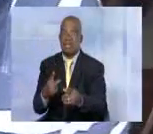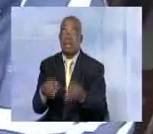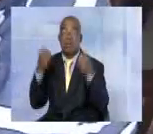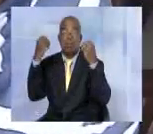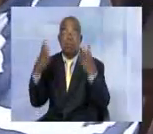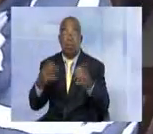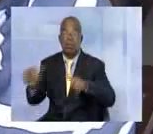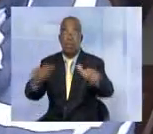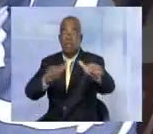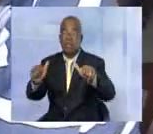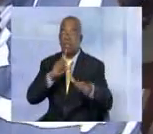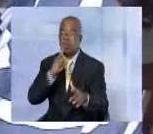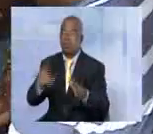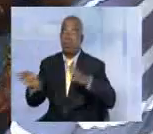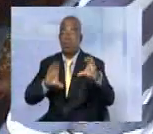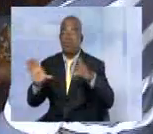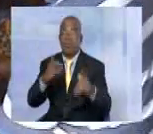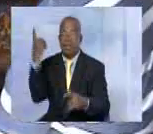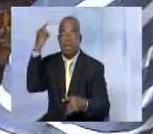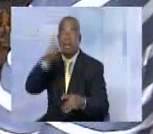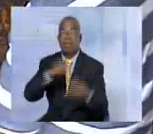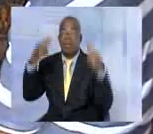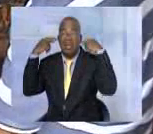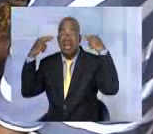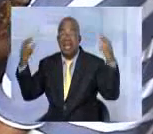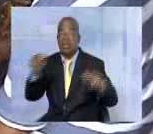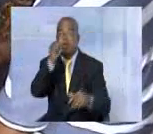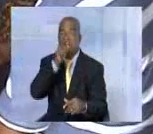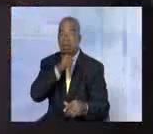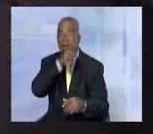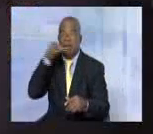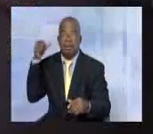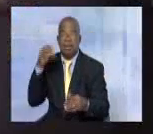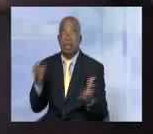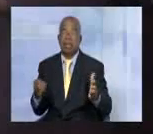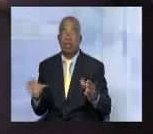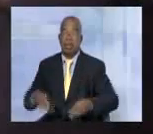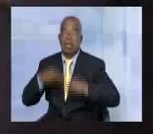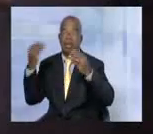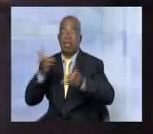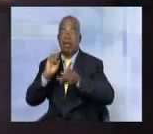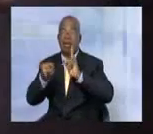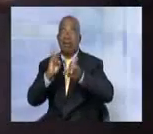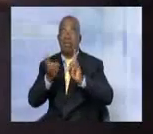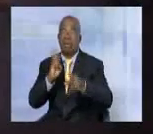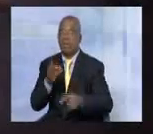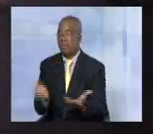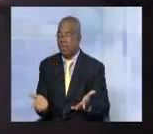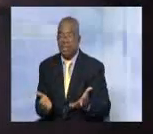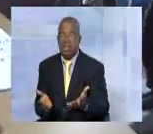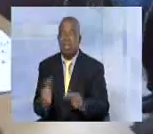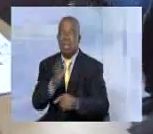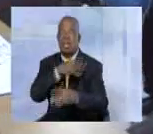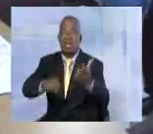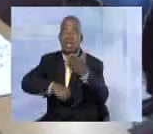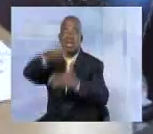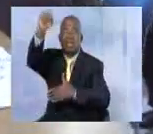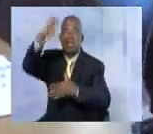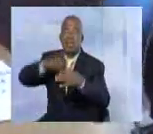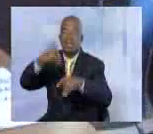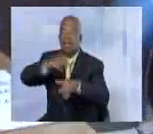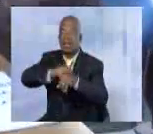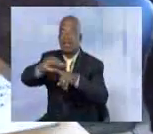Plusieurs actions ont déjà été menées en faveur des radios privées, notamment la remise de véhicules à certaines rédactions, des séminaires de formation